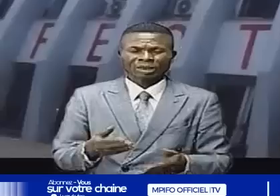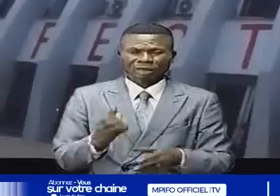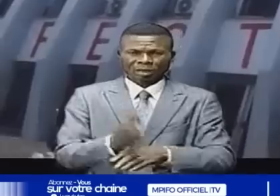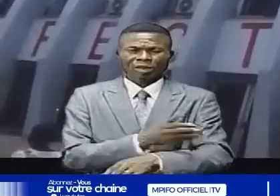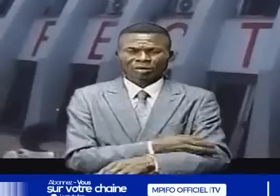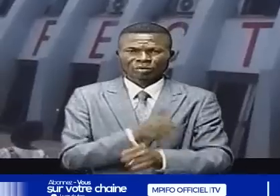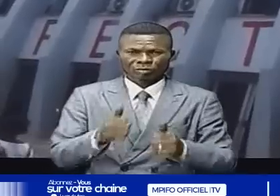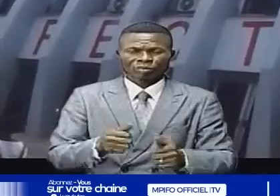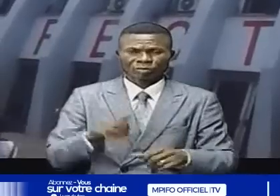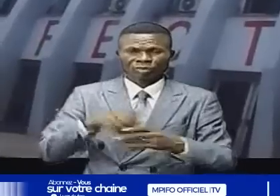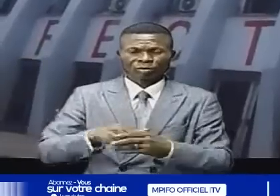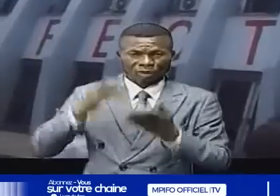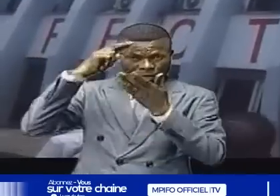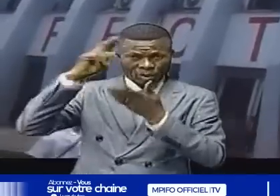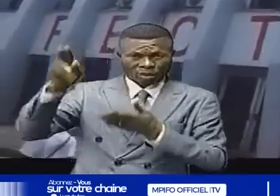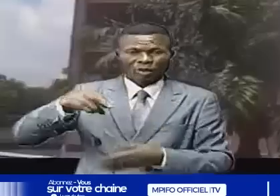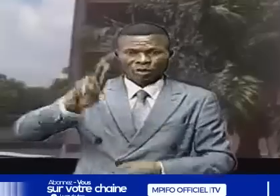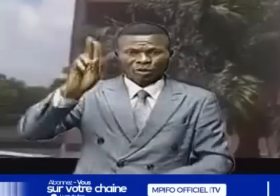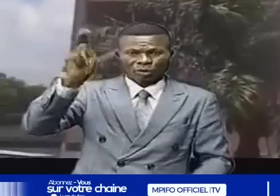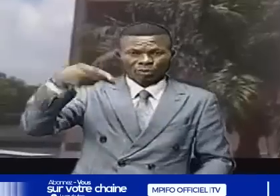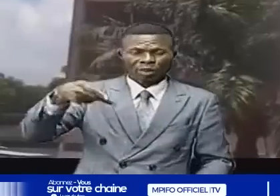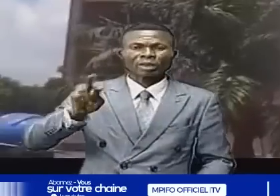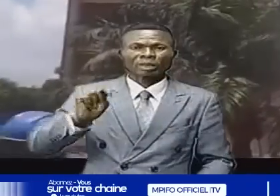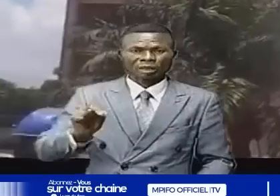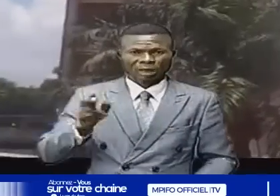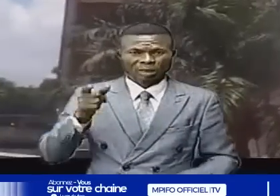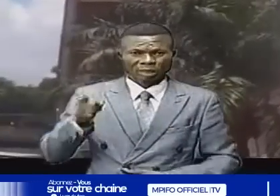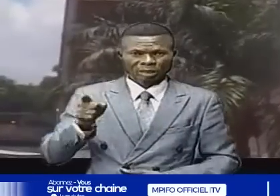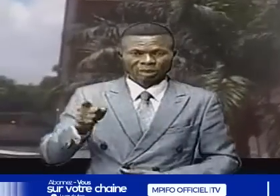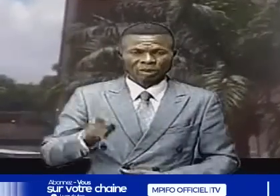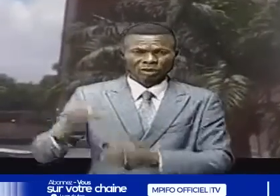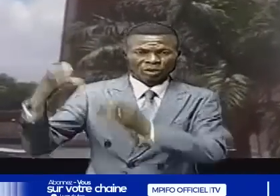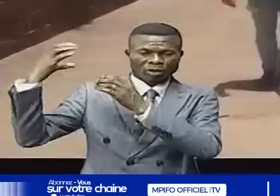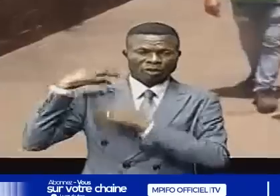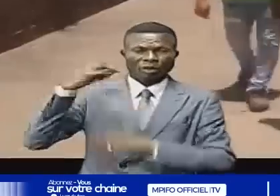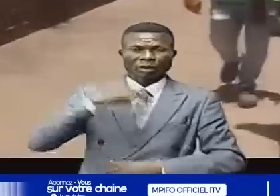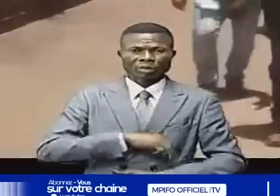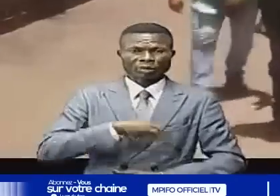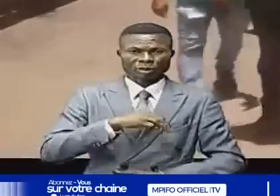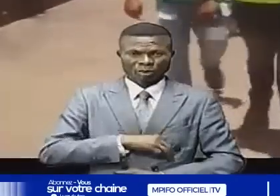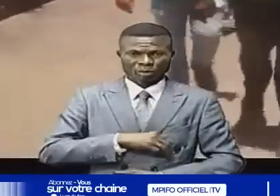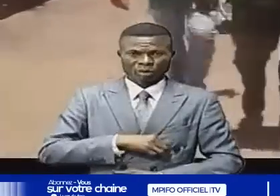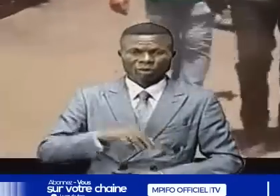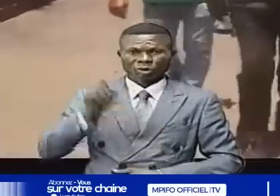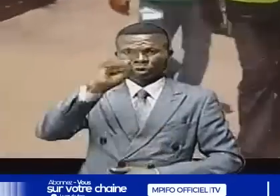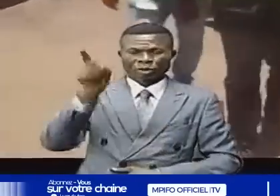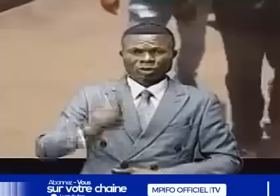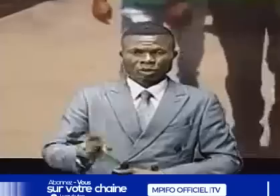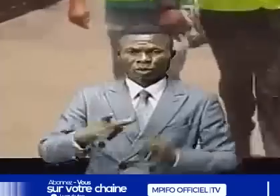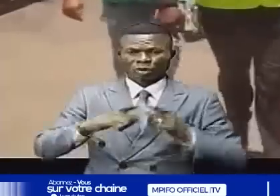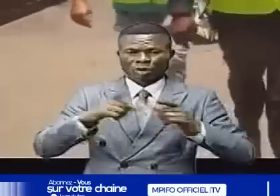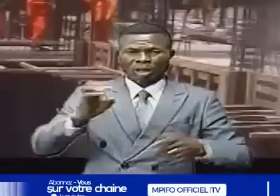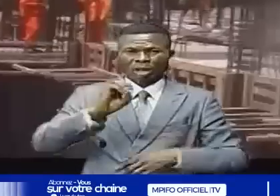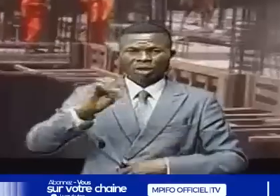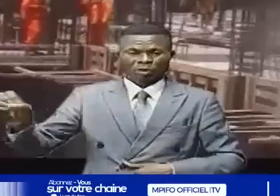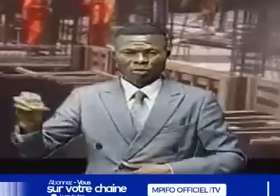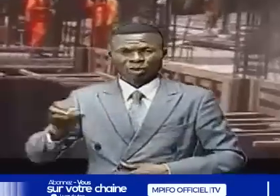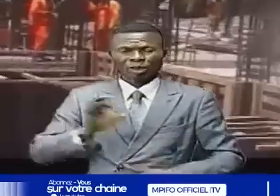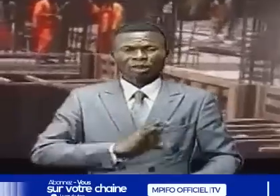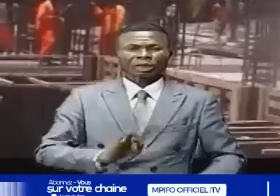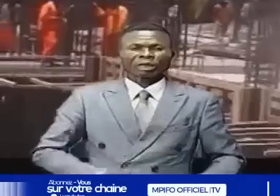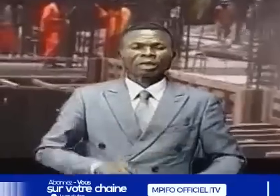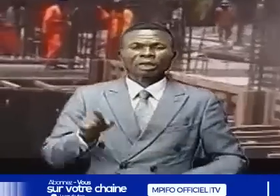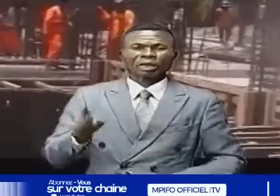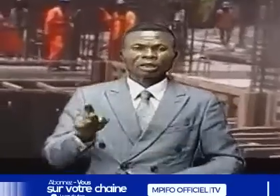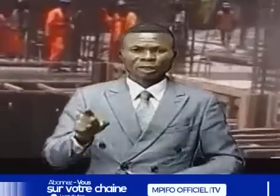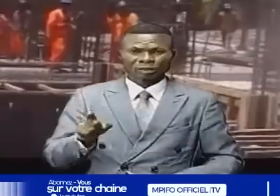À l'Université pédagogique nationale UPEN, les chargés des missions zone Grand Ouest du chef de l'État, Yannick Luntadila,